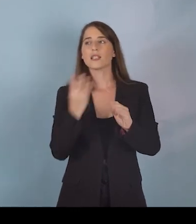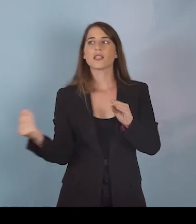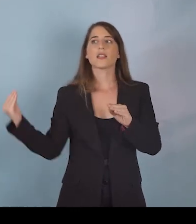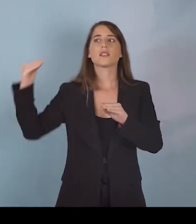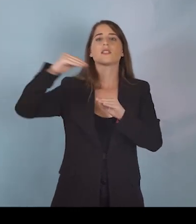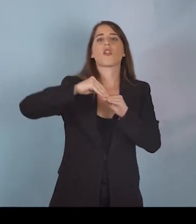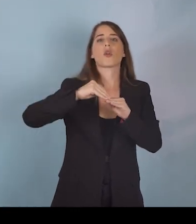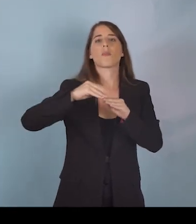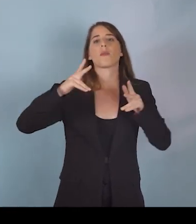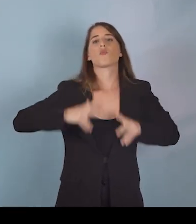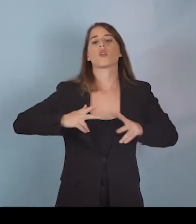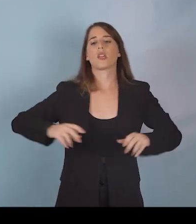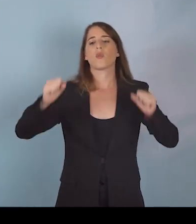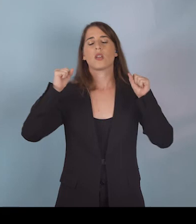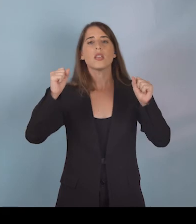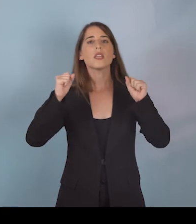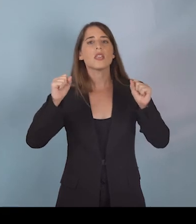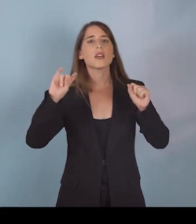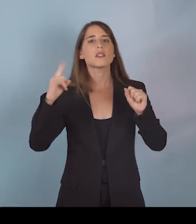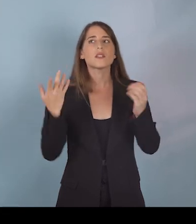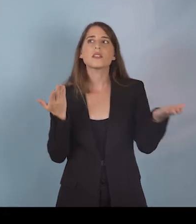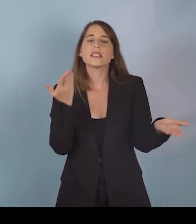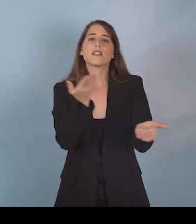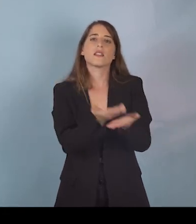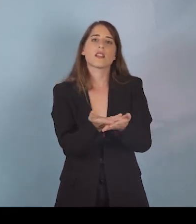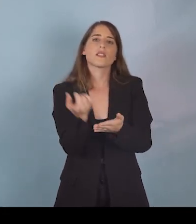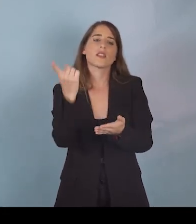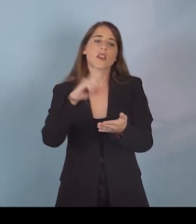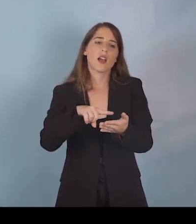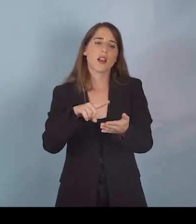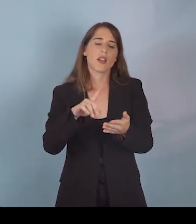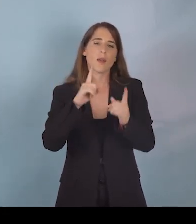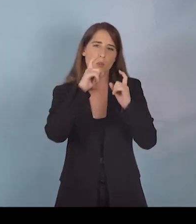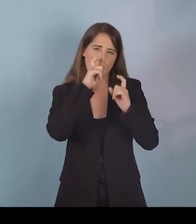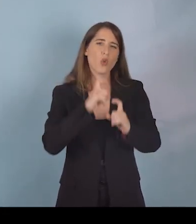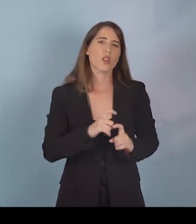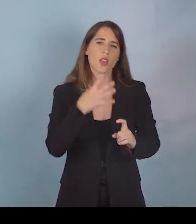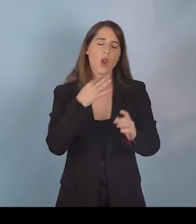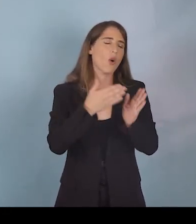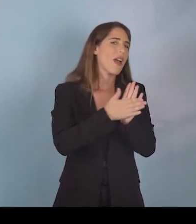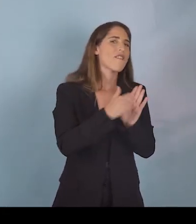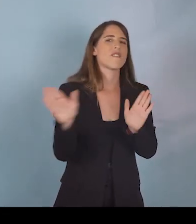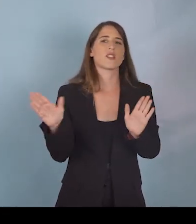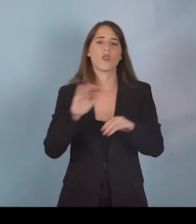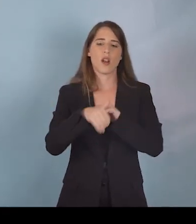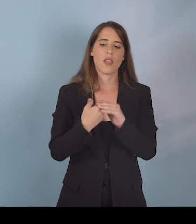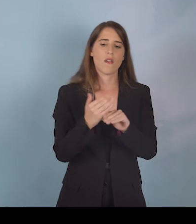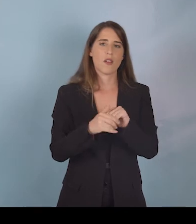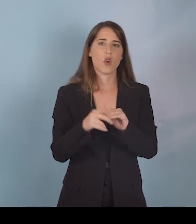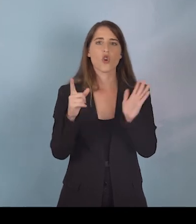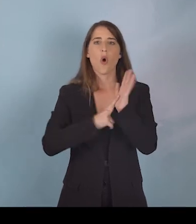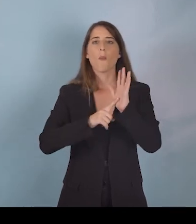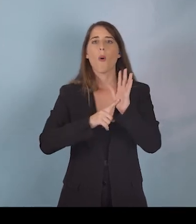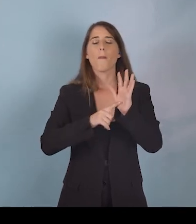Υπουργείο Δικαιοσύνης να νομοθετήσει κάτι τέτοιο σχετικό, αν χρειάζεται και μία συνδρομή του Υπουργείου Υγείας, ίσως και τη σύσταση